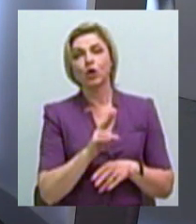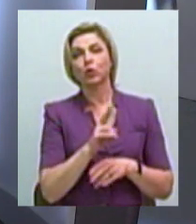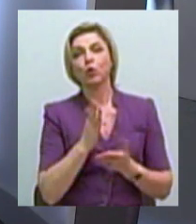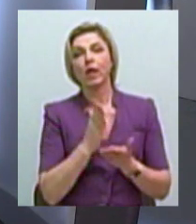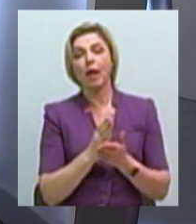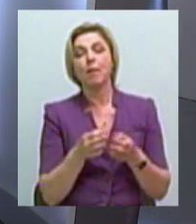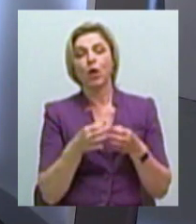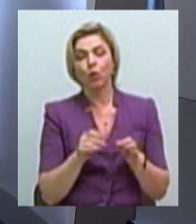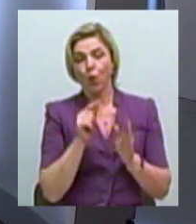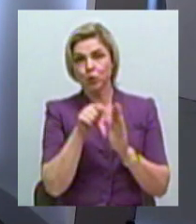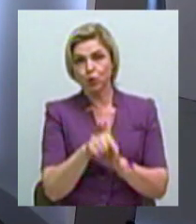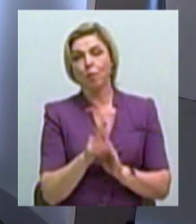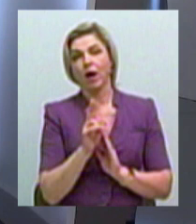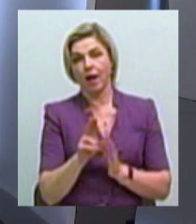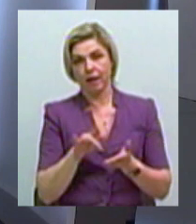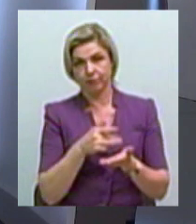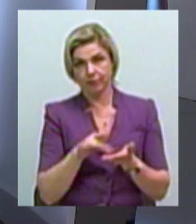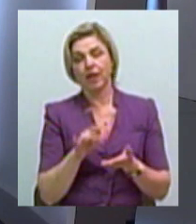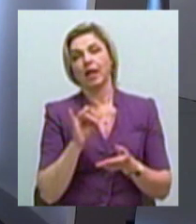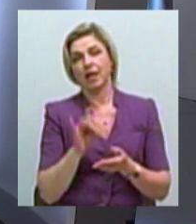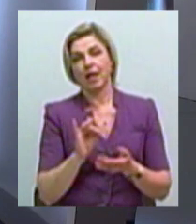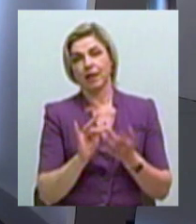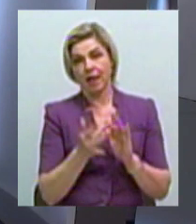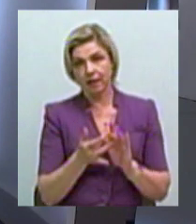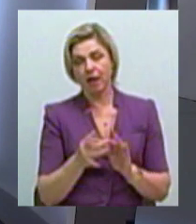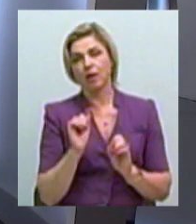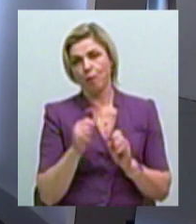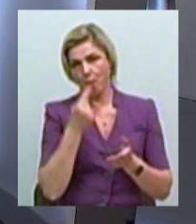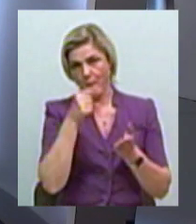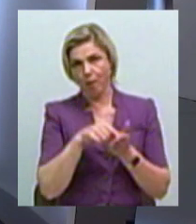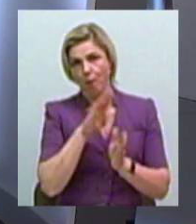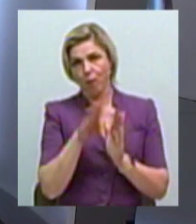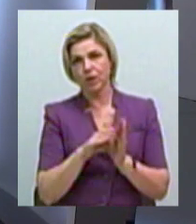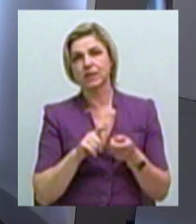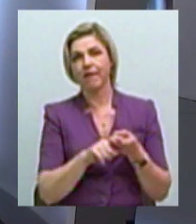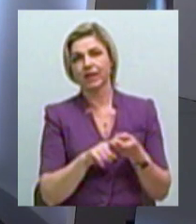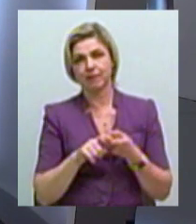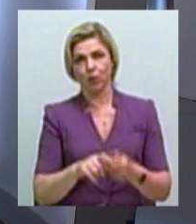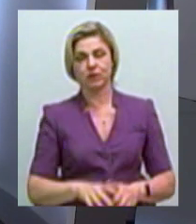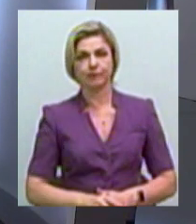відповідних ресурсів, можуть підпадати під залежність.